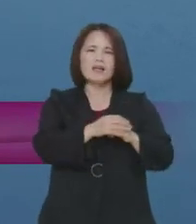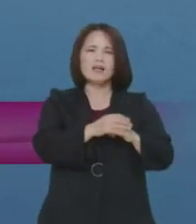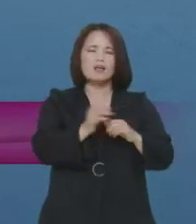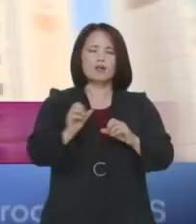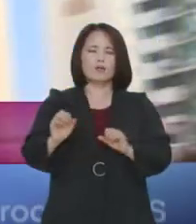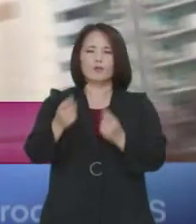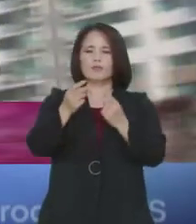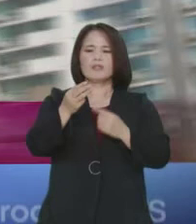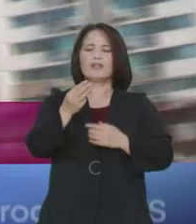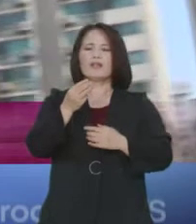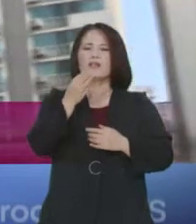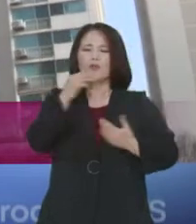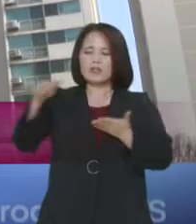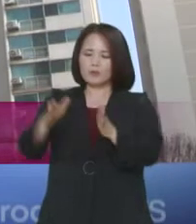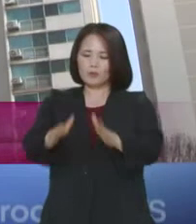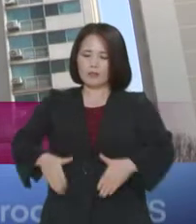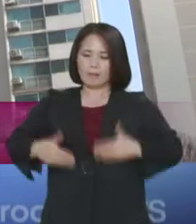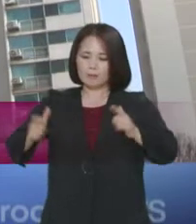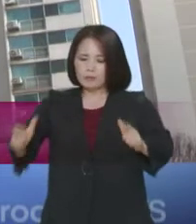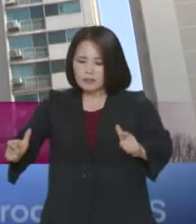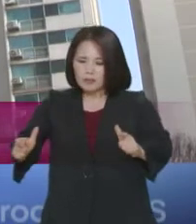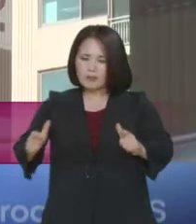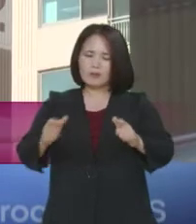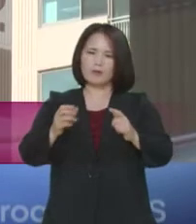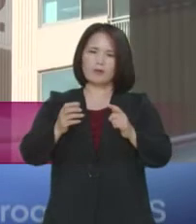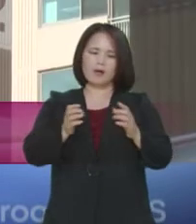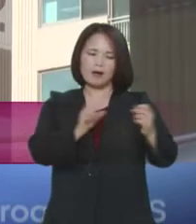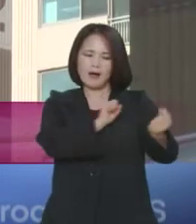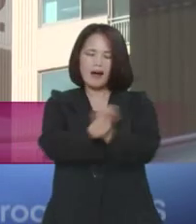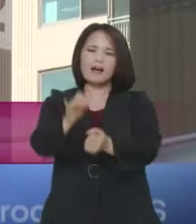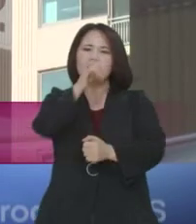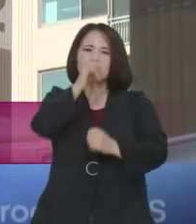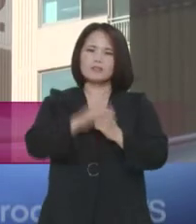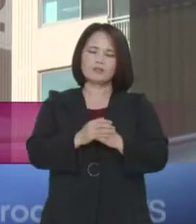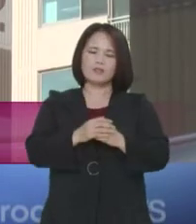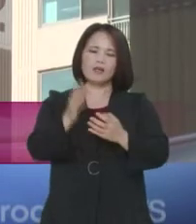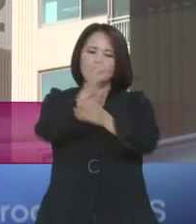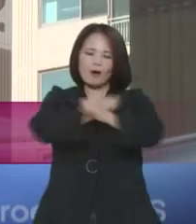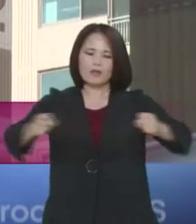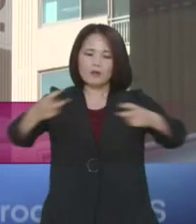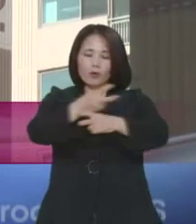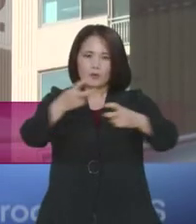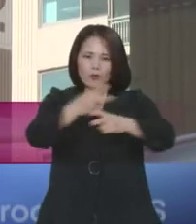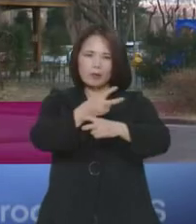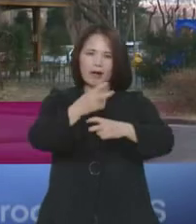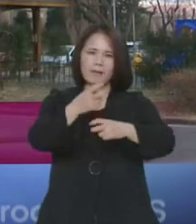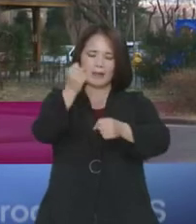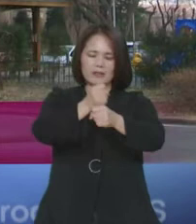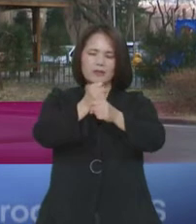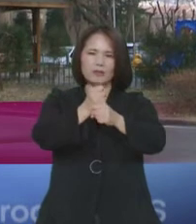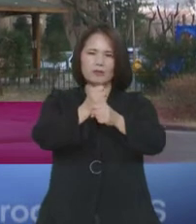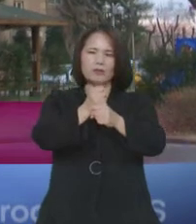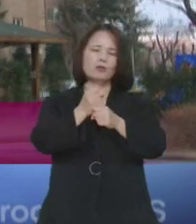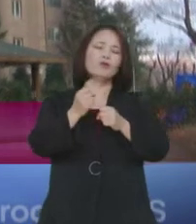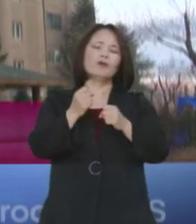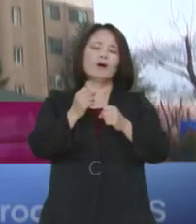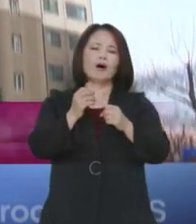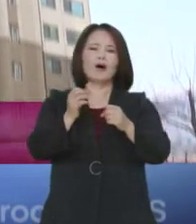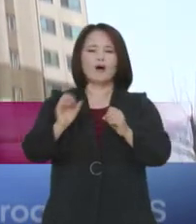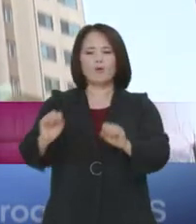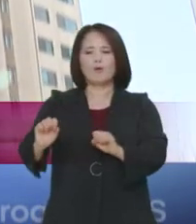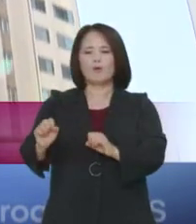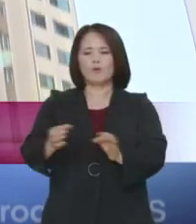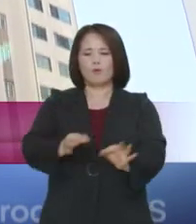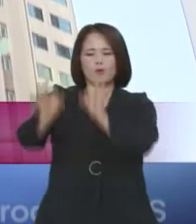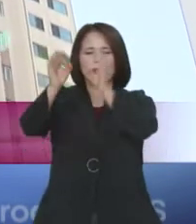풍선 효과가 나타난 건데요 여기에는 광역교통망 구축 이라는 어 개발 호재도 크게 작용했습니다 현재